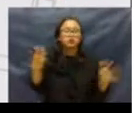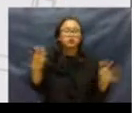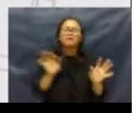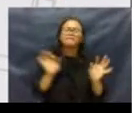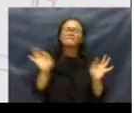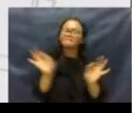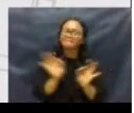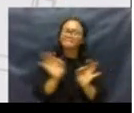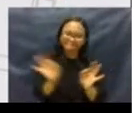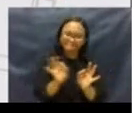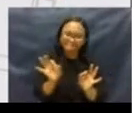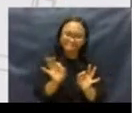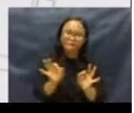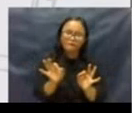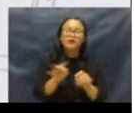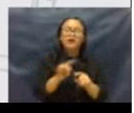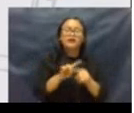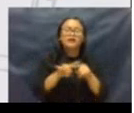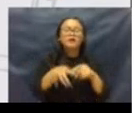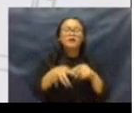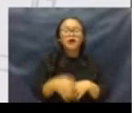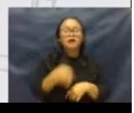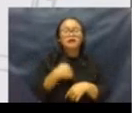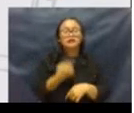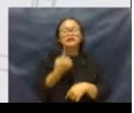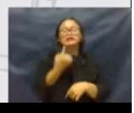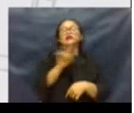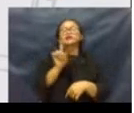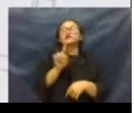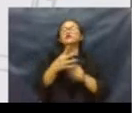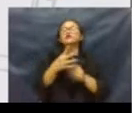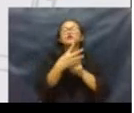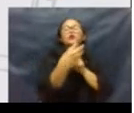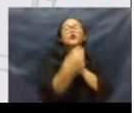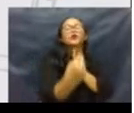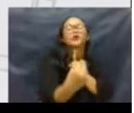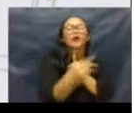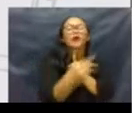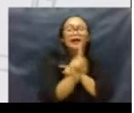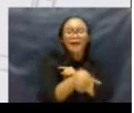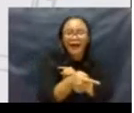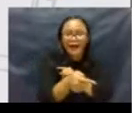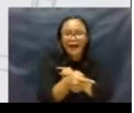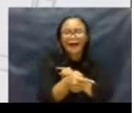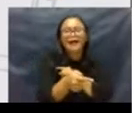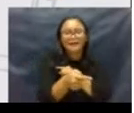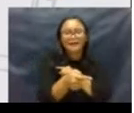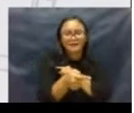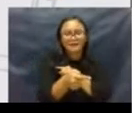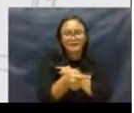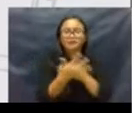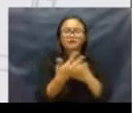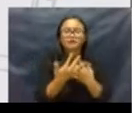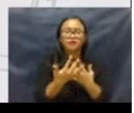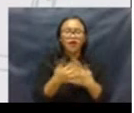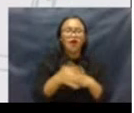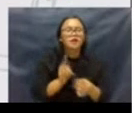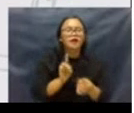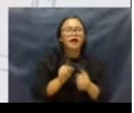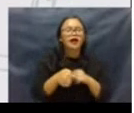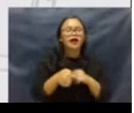Harus menjadi teladan, harus melewati contoh. Kalau di WebSIS ini makanya tim WebSIS